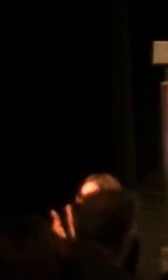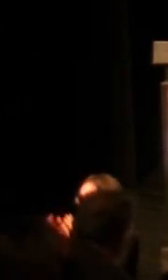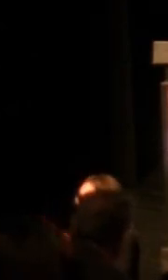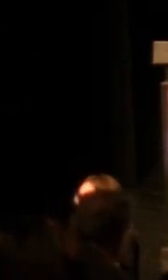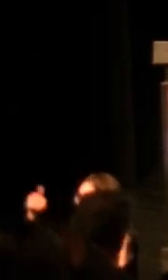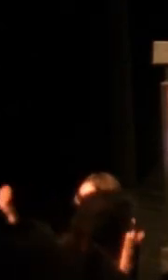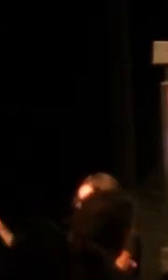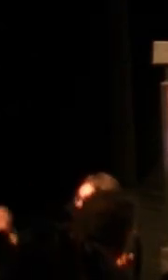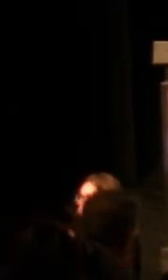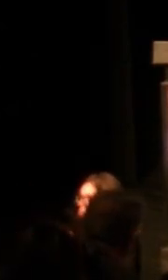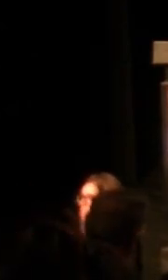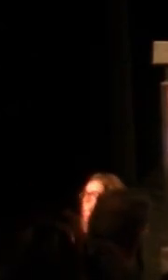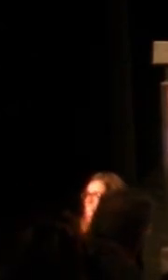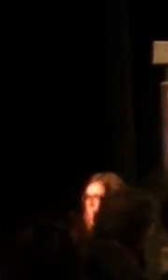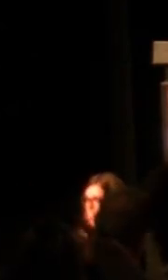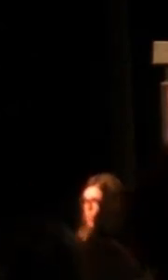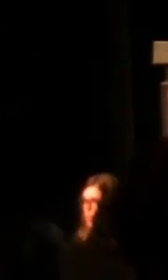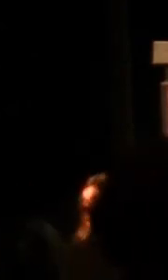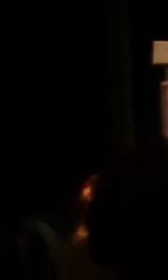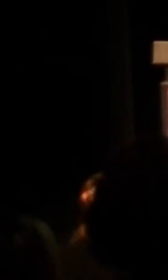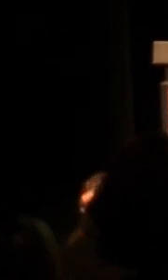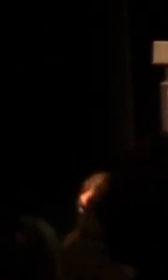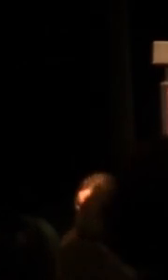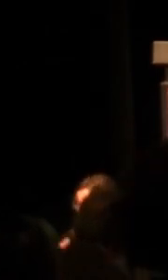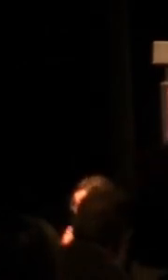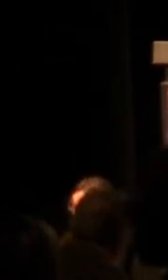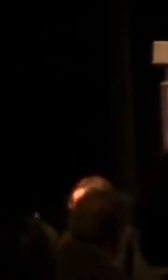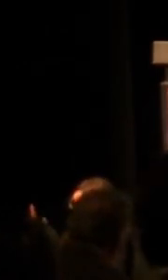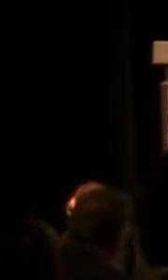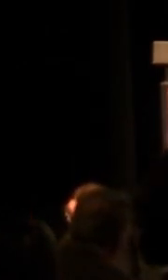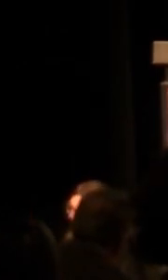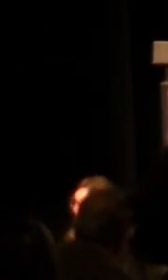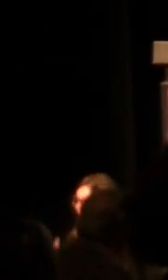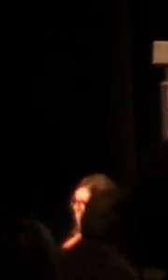d'acceptar aquest canvi i aquests reptes nous que venen, i si ho fem amb